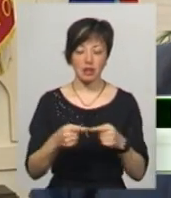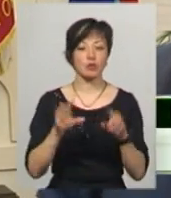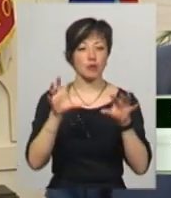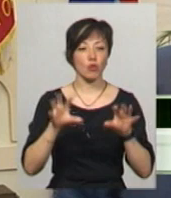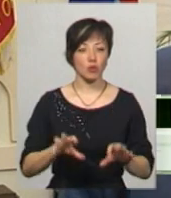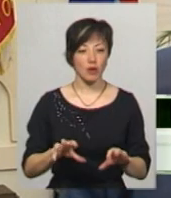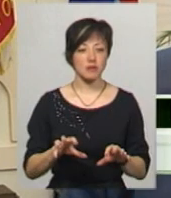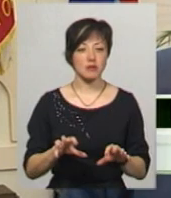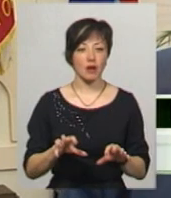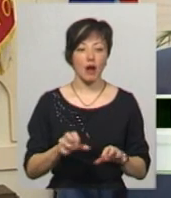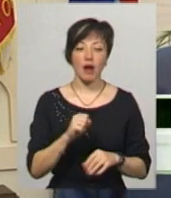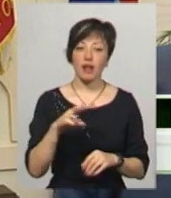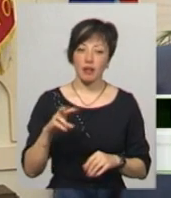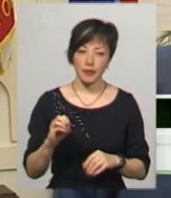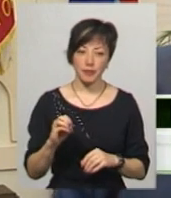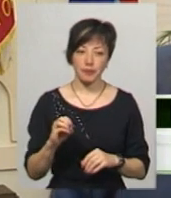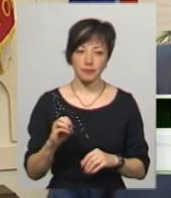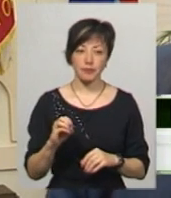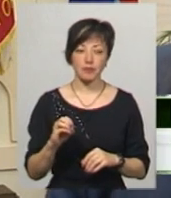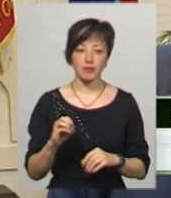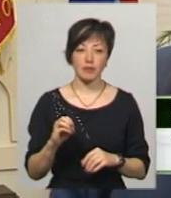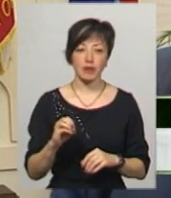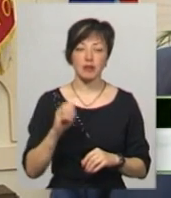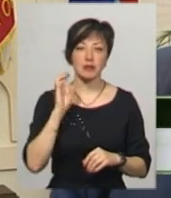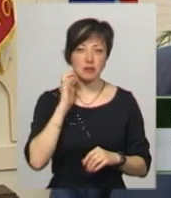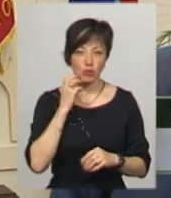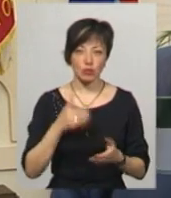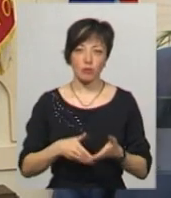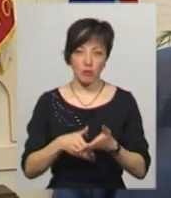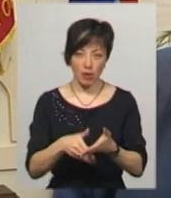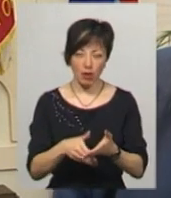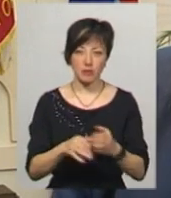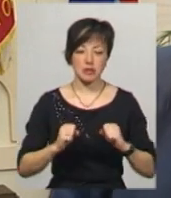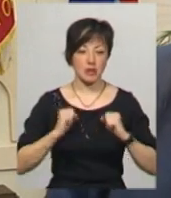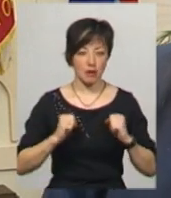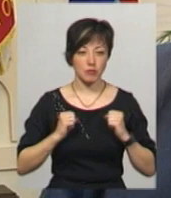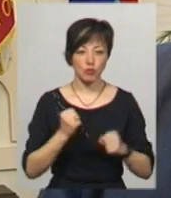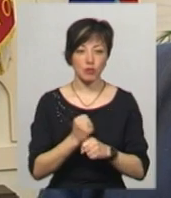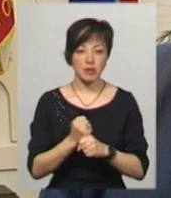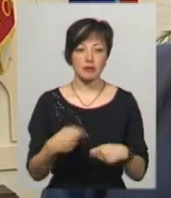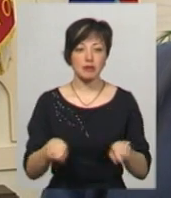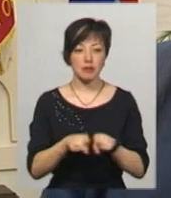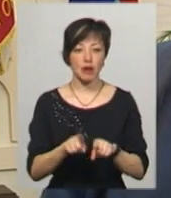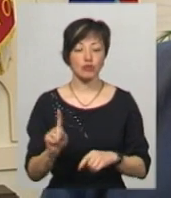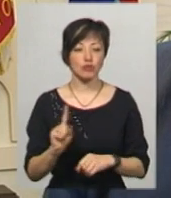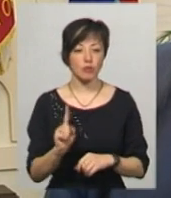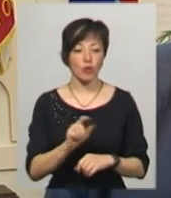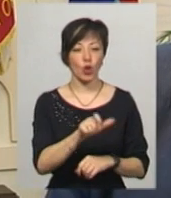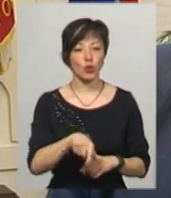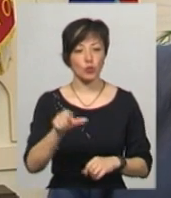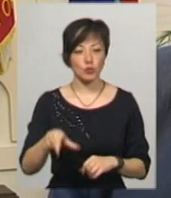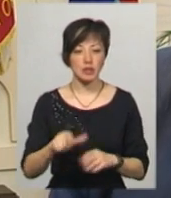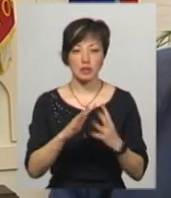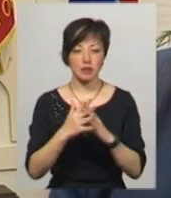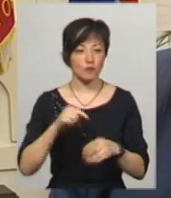законодавства, але досить серйозно допомагаємо і стараємося зробити так, щоб люди